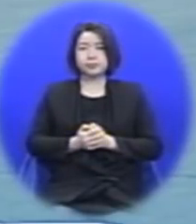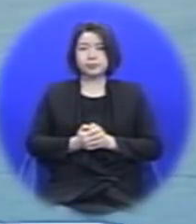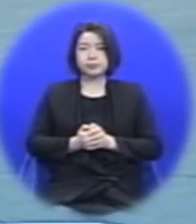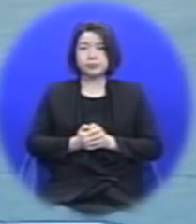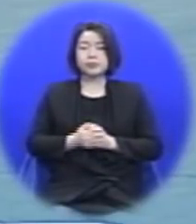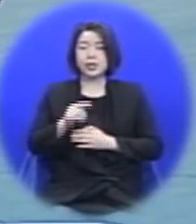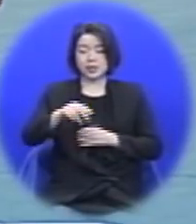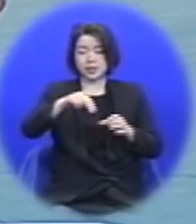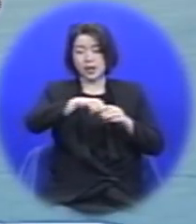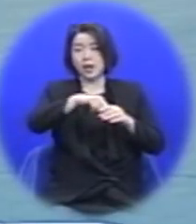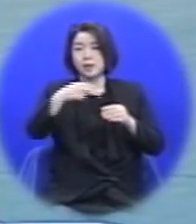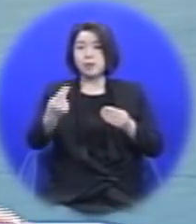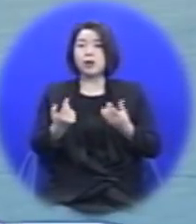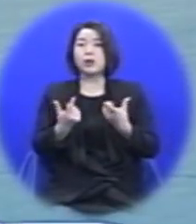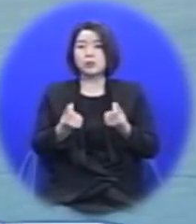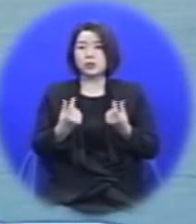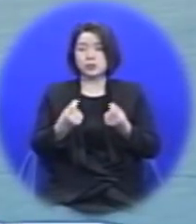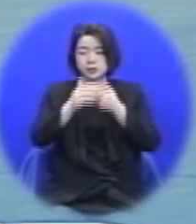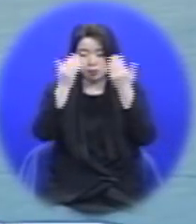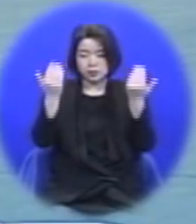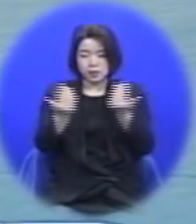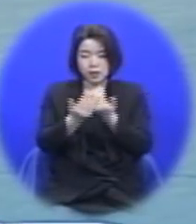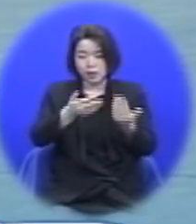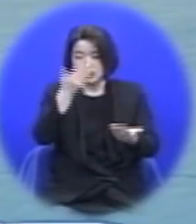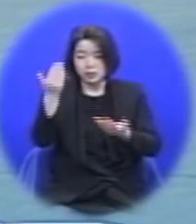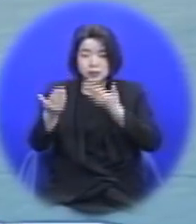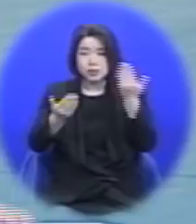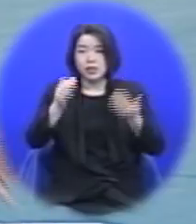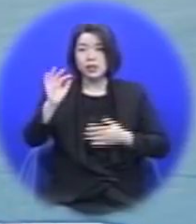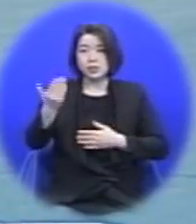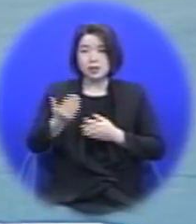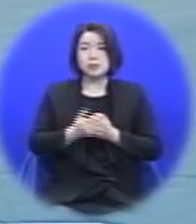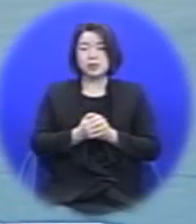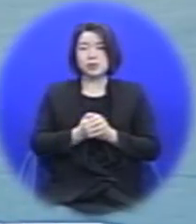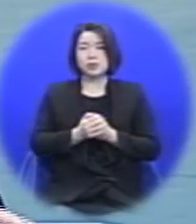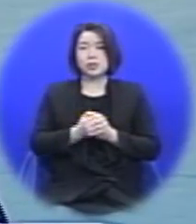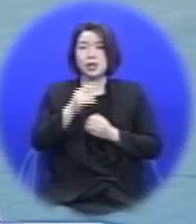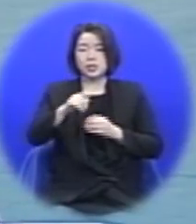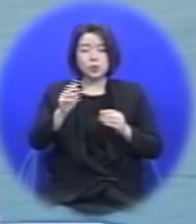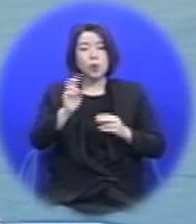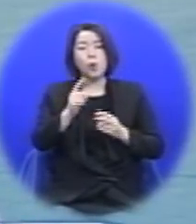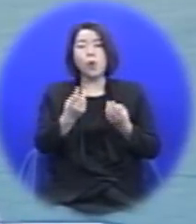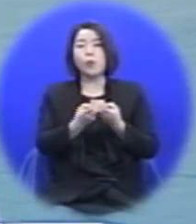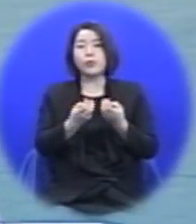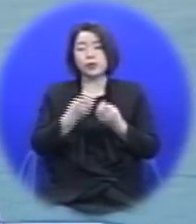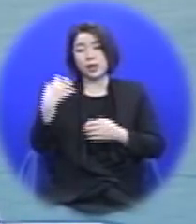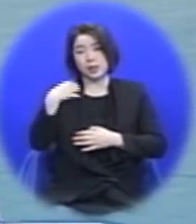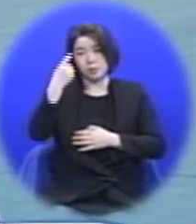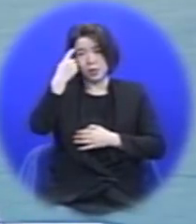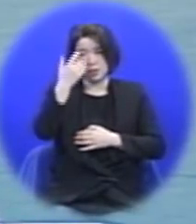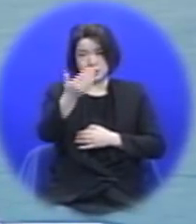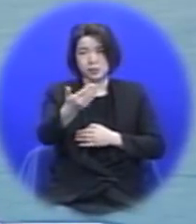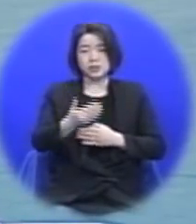이게 벌거벗은 듯이 다 드러나게 되면 여러분 그걸 어떻게 감당하시겠어요?